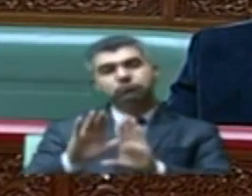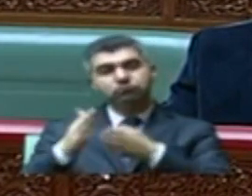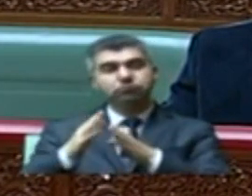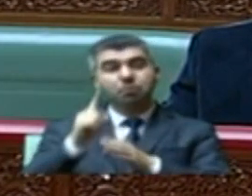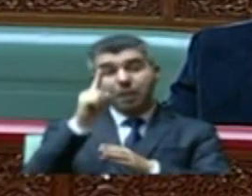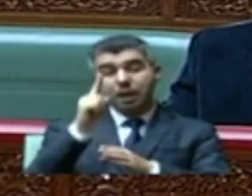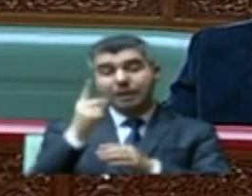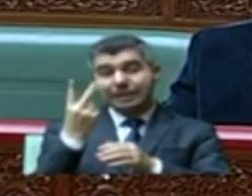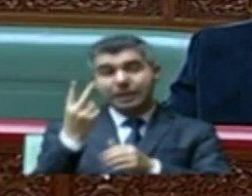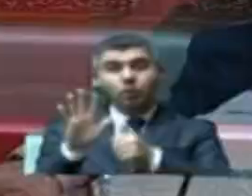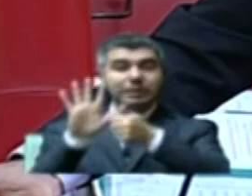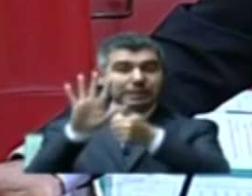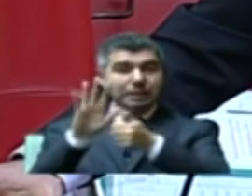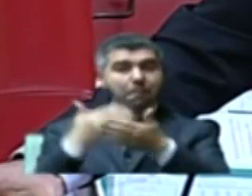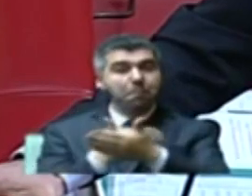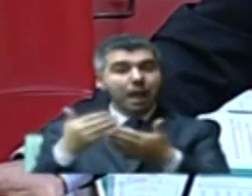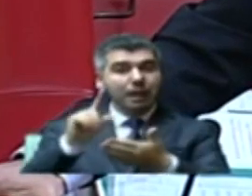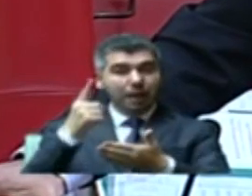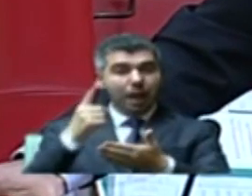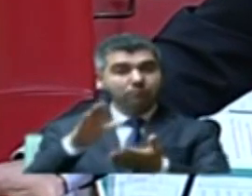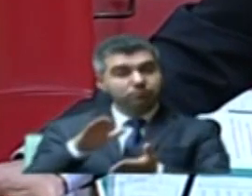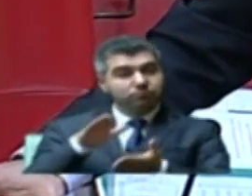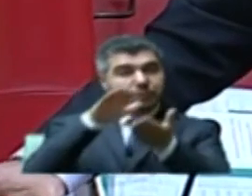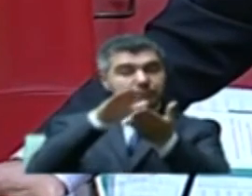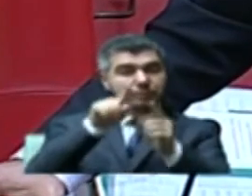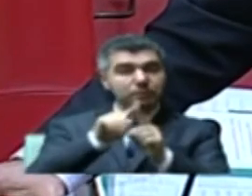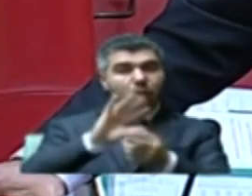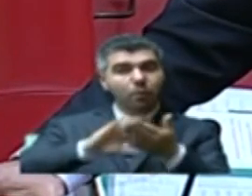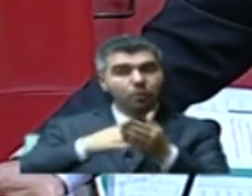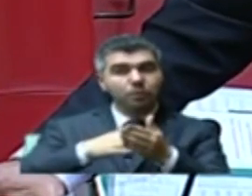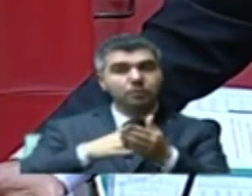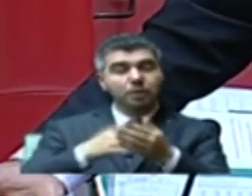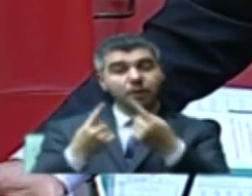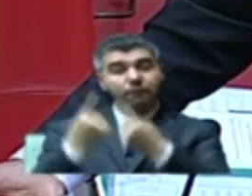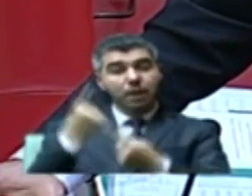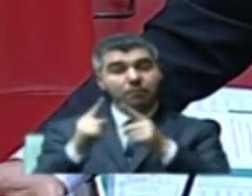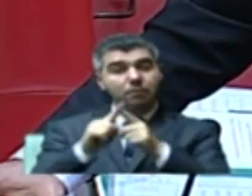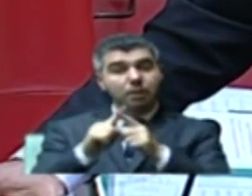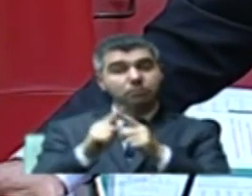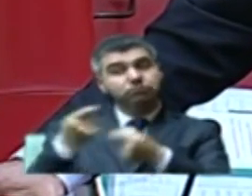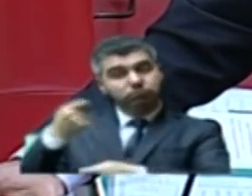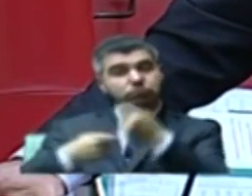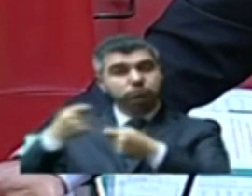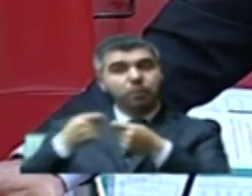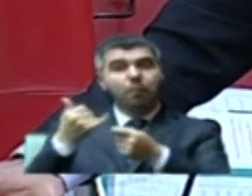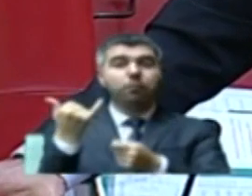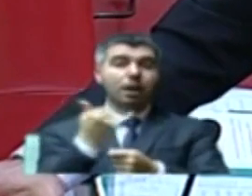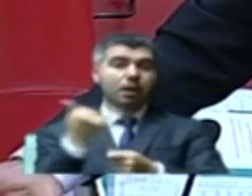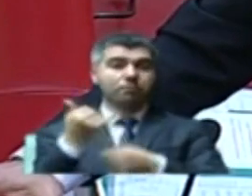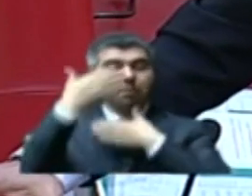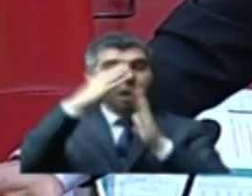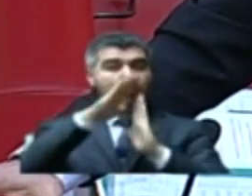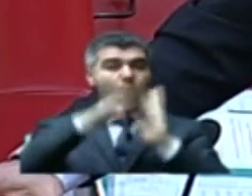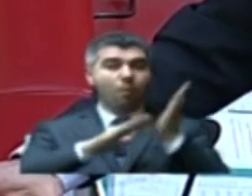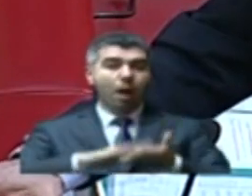62 مليار ما كتشاركش مباشرة في الثمار لكن مساهمة في الاقتصاد الوطني. هذه معطيات مهمة. بطبيعة